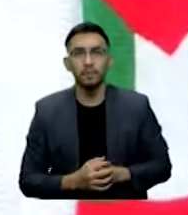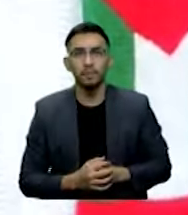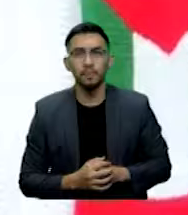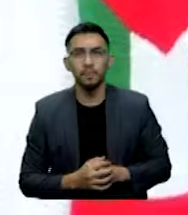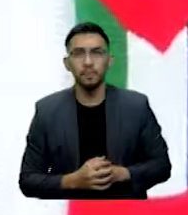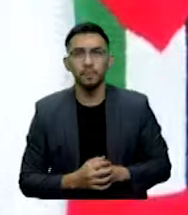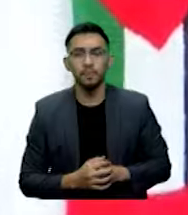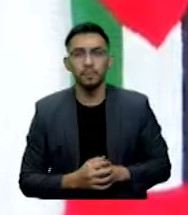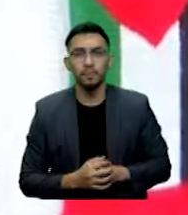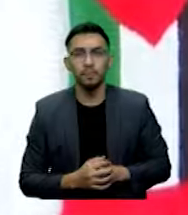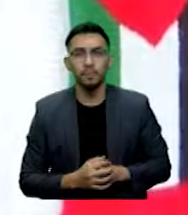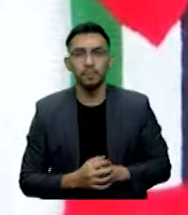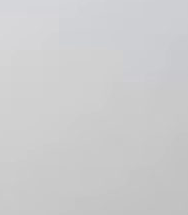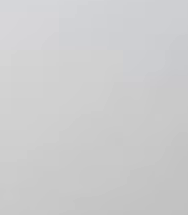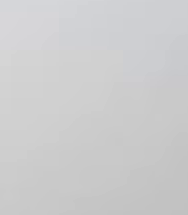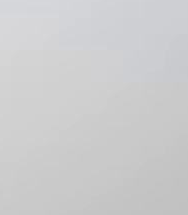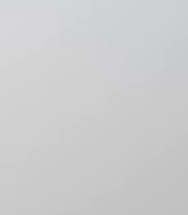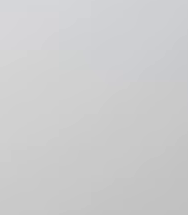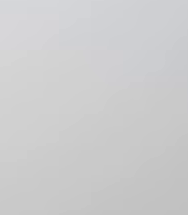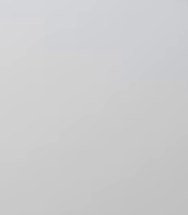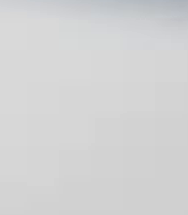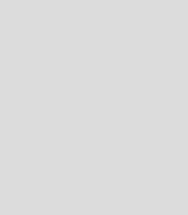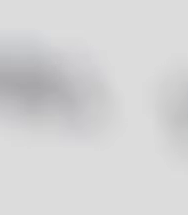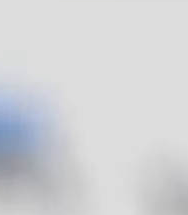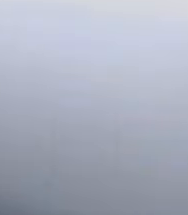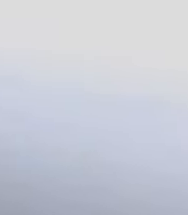Narida Ahmad Putra, iNews melaporkan.